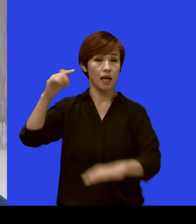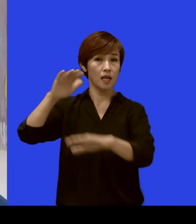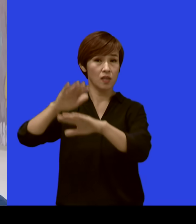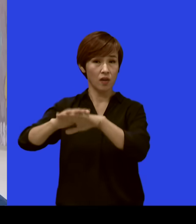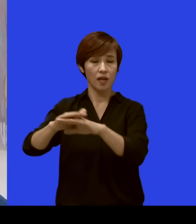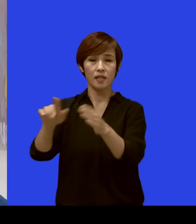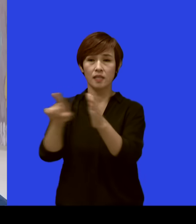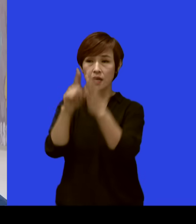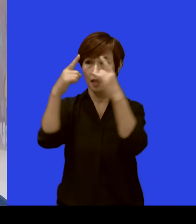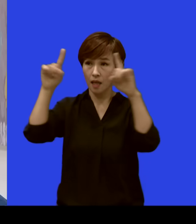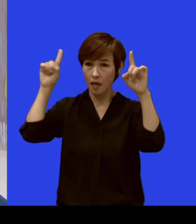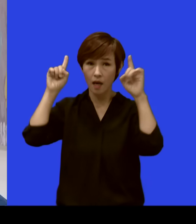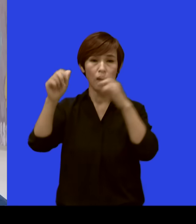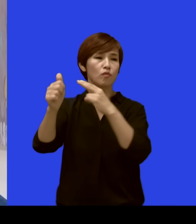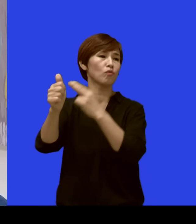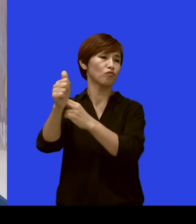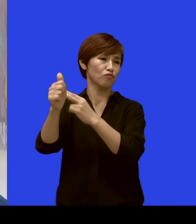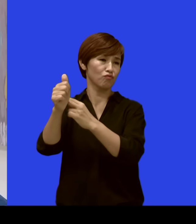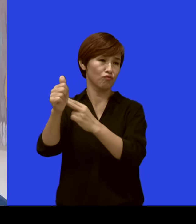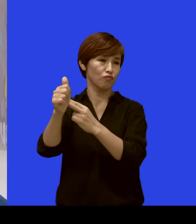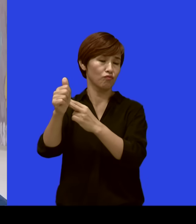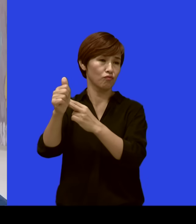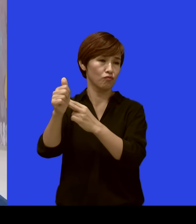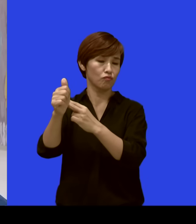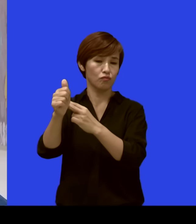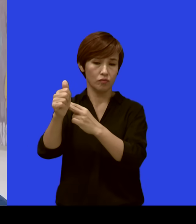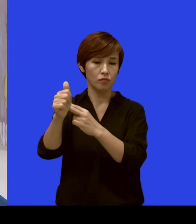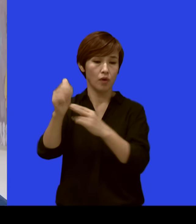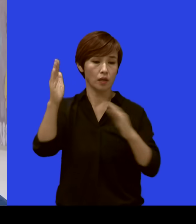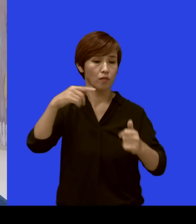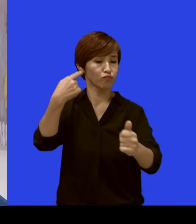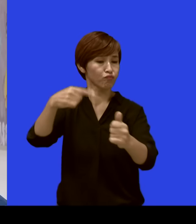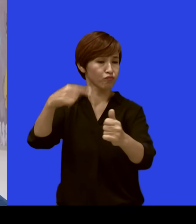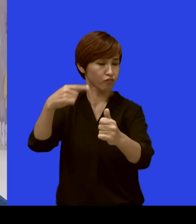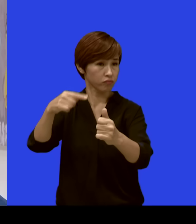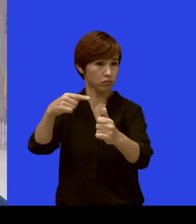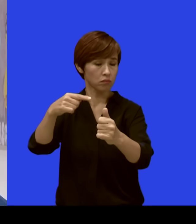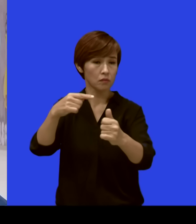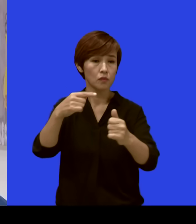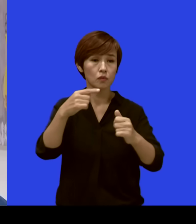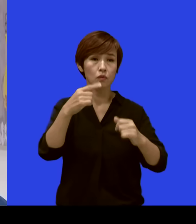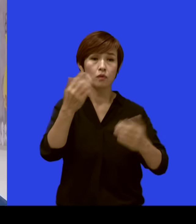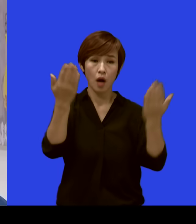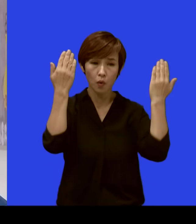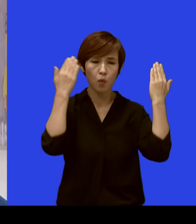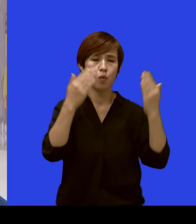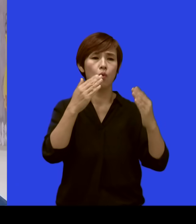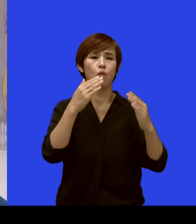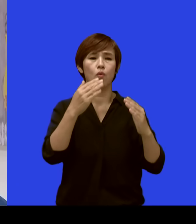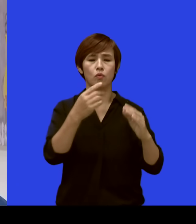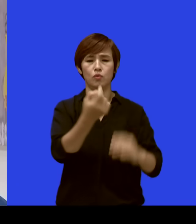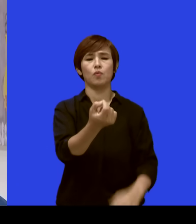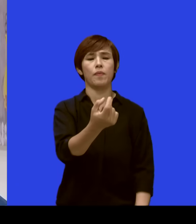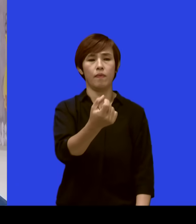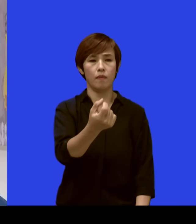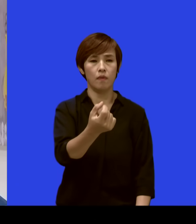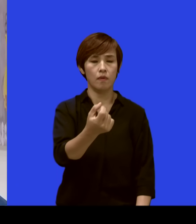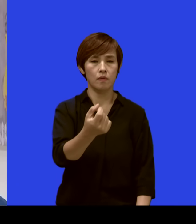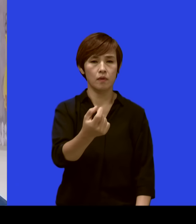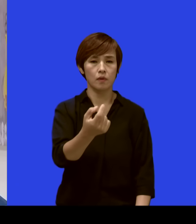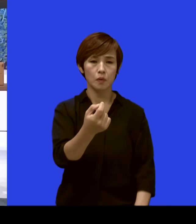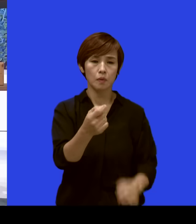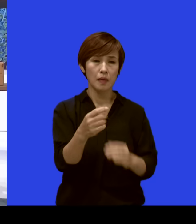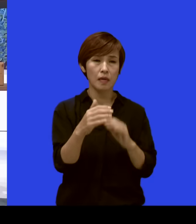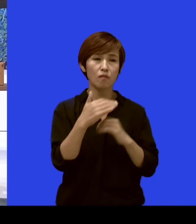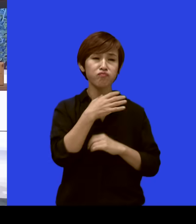한 신학대학교에서 교수가 돼서 가르치고 있었는데 그 학교가 작은 규모의 학교예요. 그러다 보니까 나이 드신 분들이